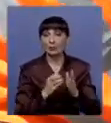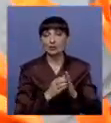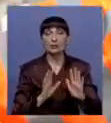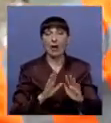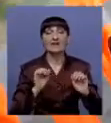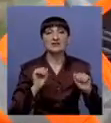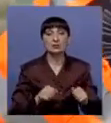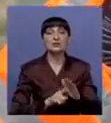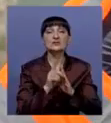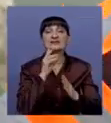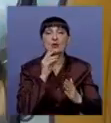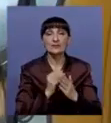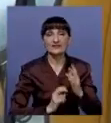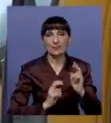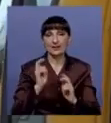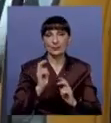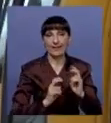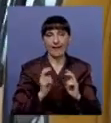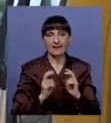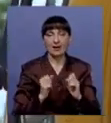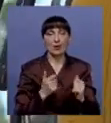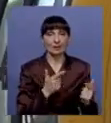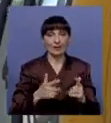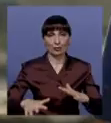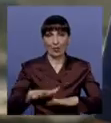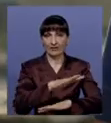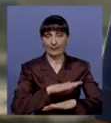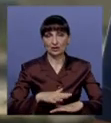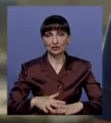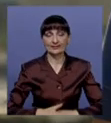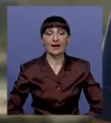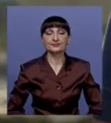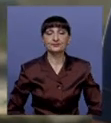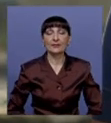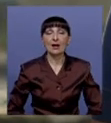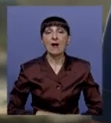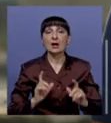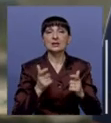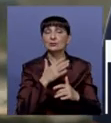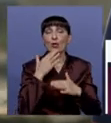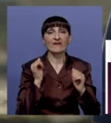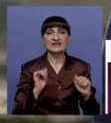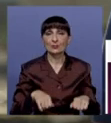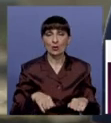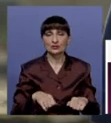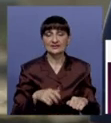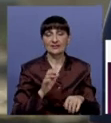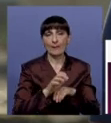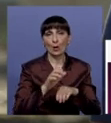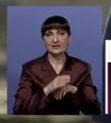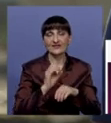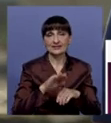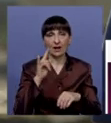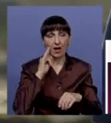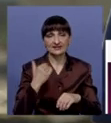а возможность запустить собственное предприятие на подготовленной площадке. Карантин открыл много возможностей для производителей, для